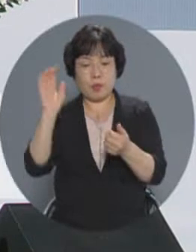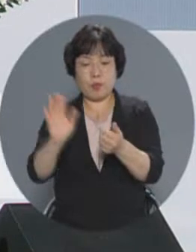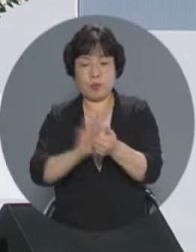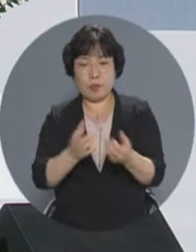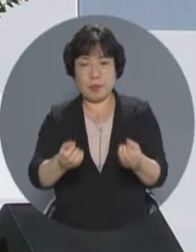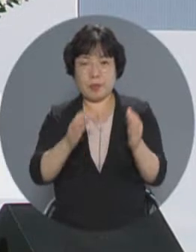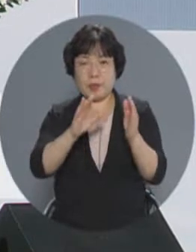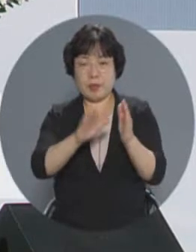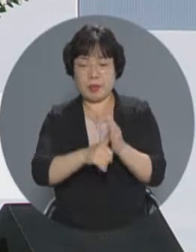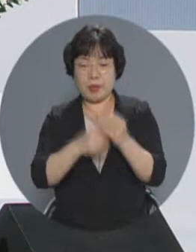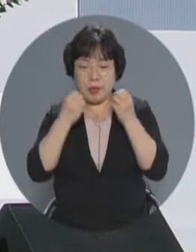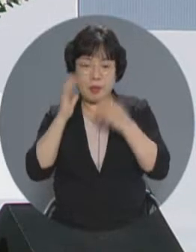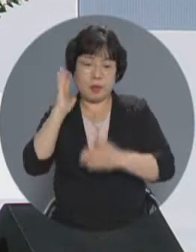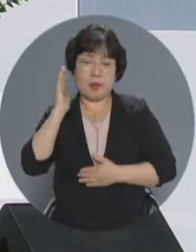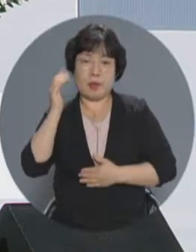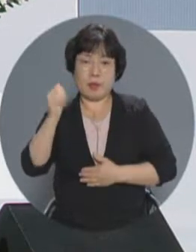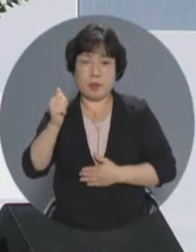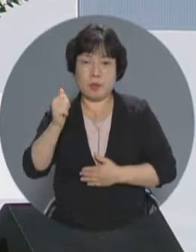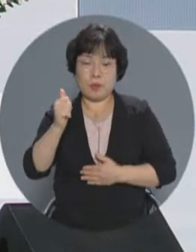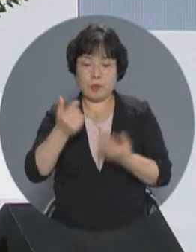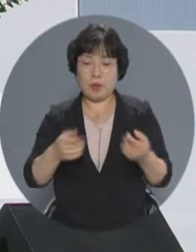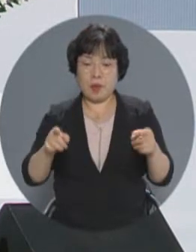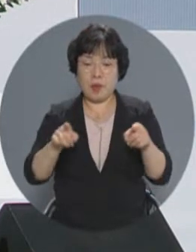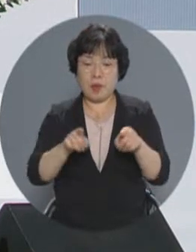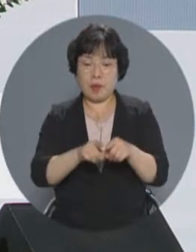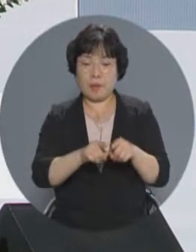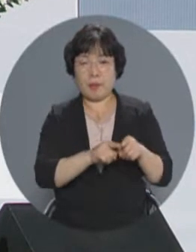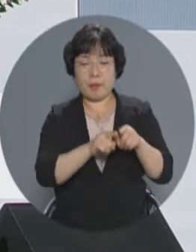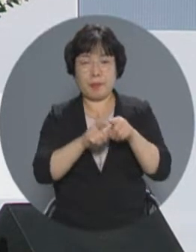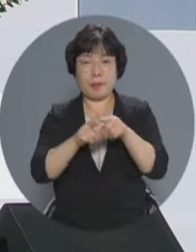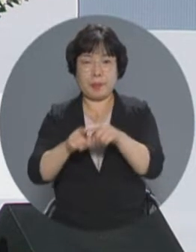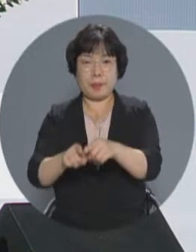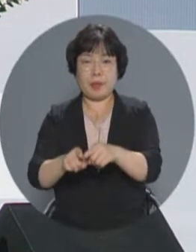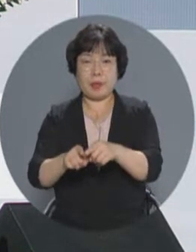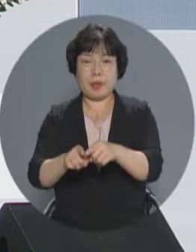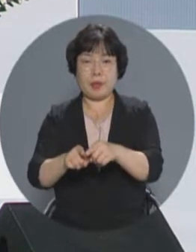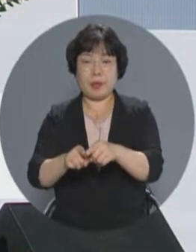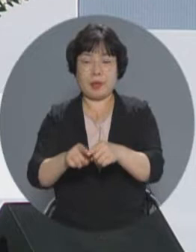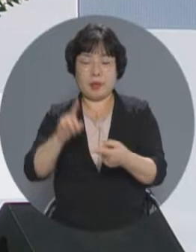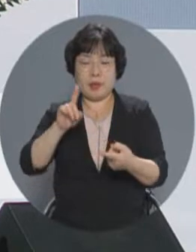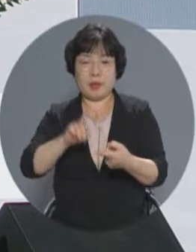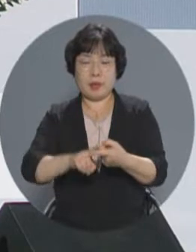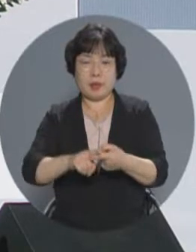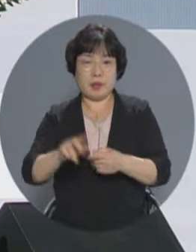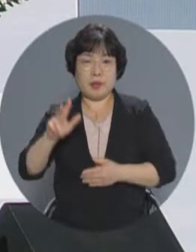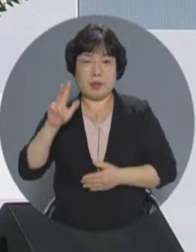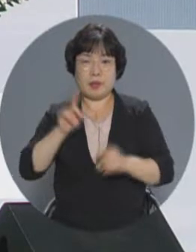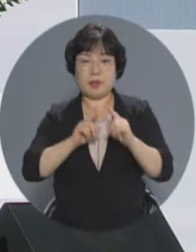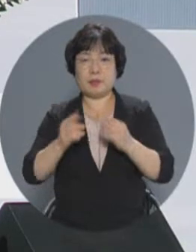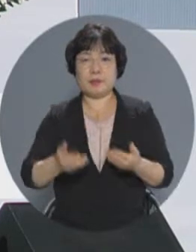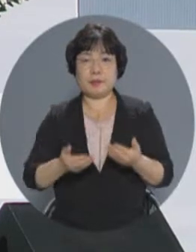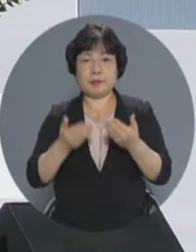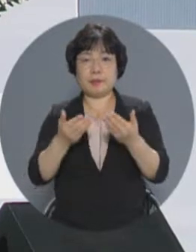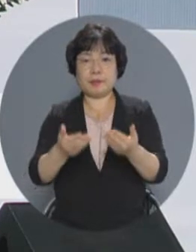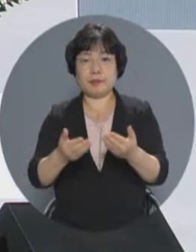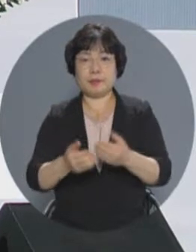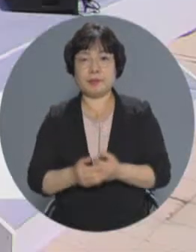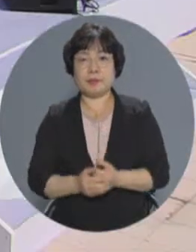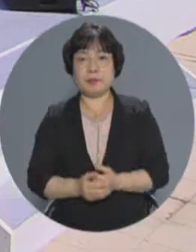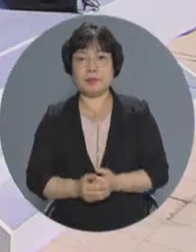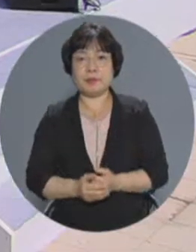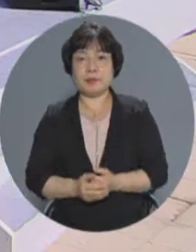위령제에는 새로운 민주정부 4기 대통령님을 모시고 이곳을 찾겠다는 다짐의 말씀을 함께